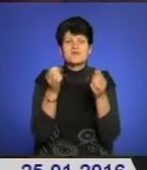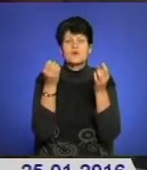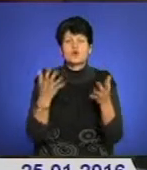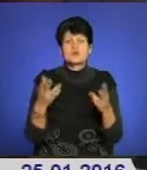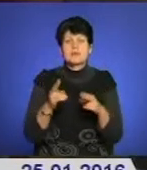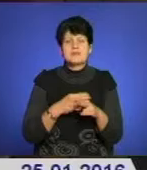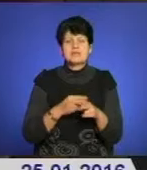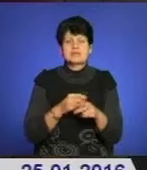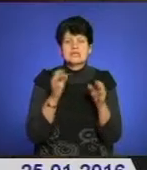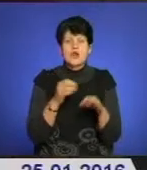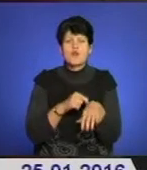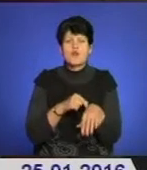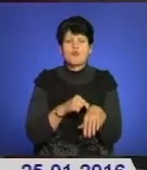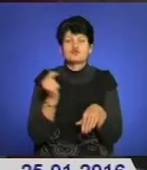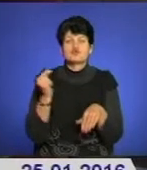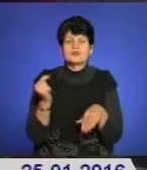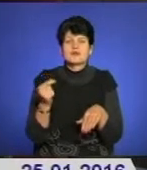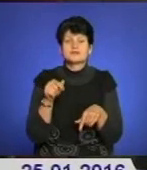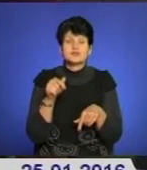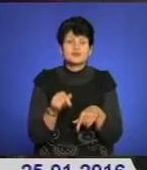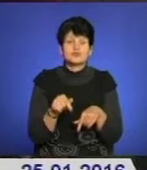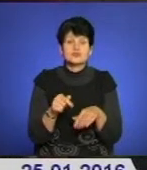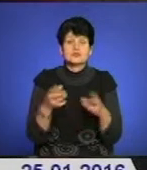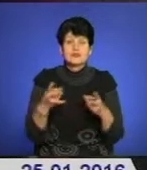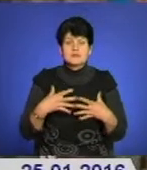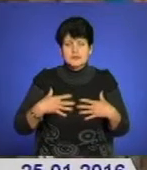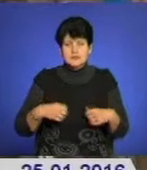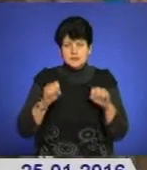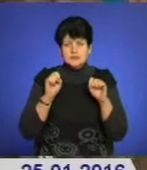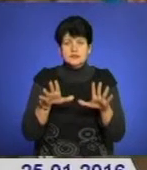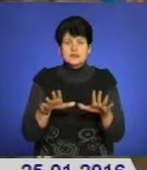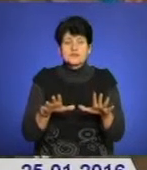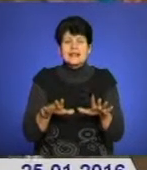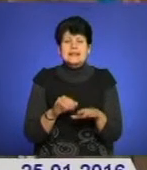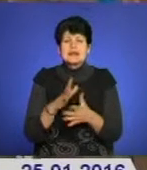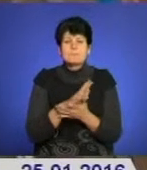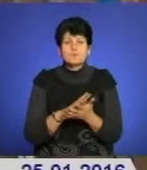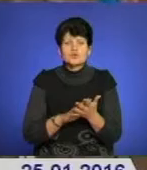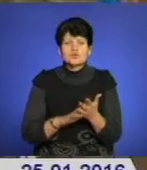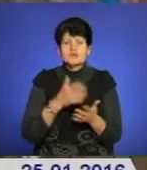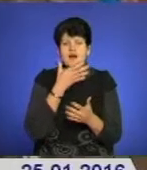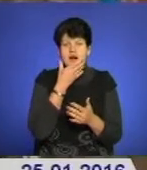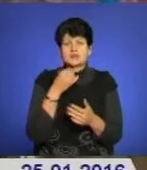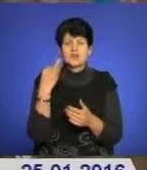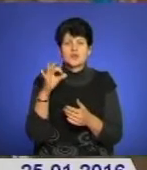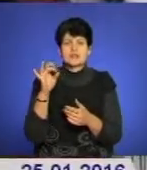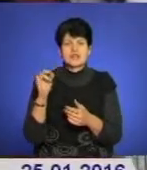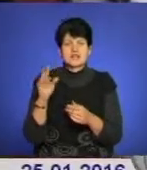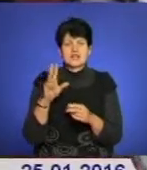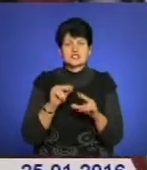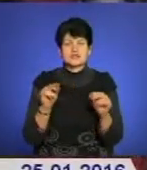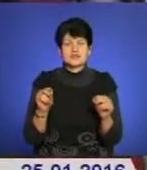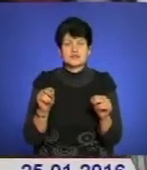ніякого почуття, всього так, ну, такого, то треба викладатися. І на продовження гарна йорданська щедрівка.